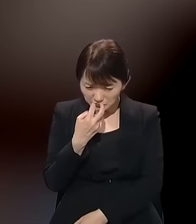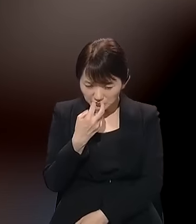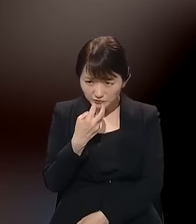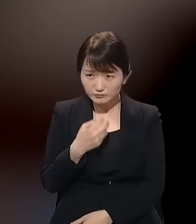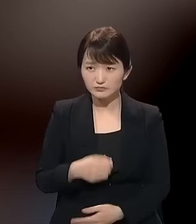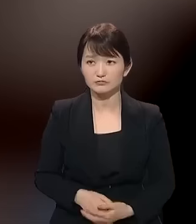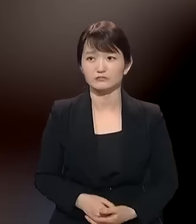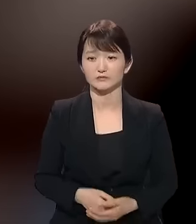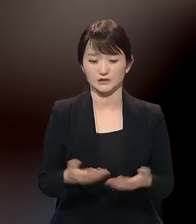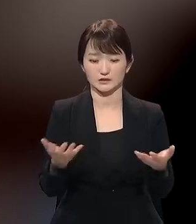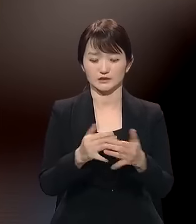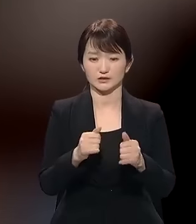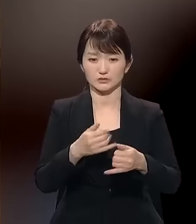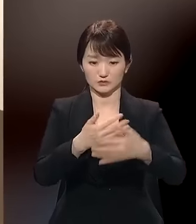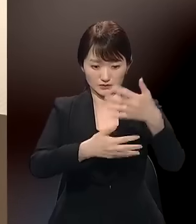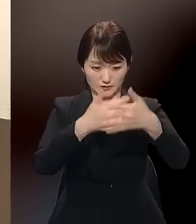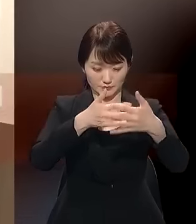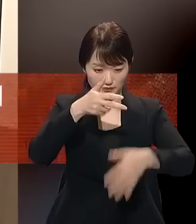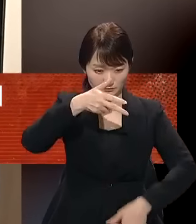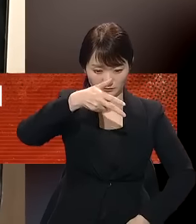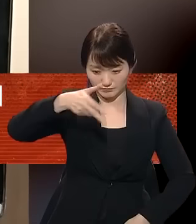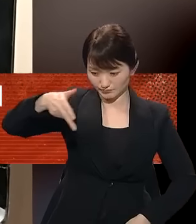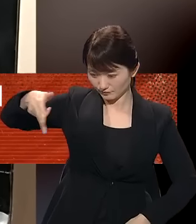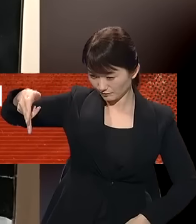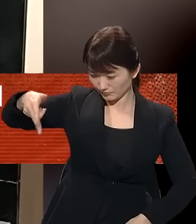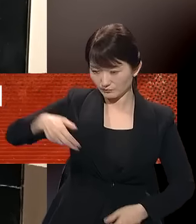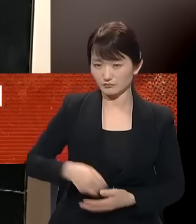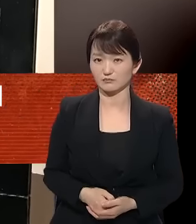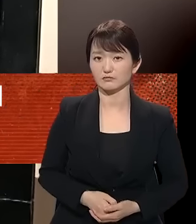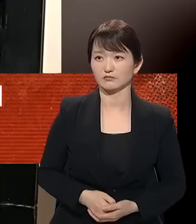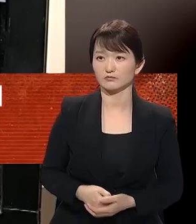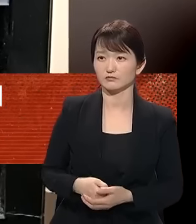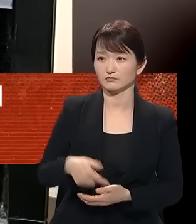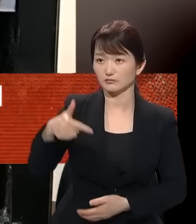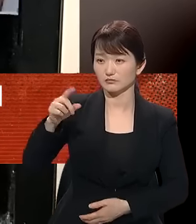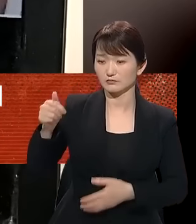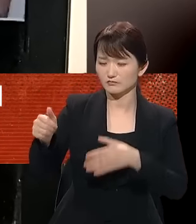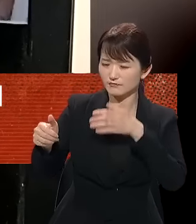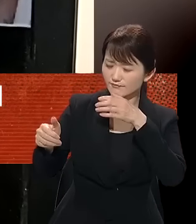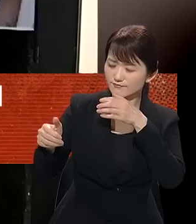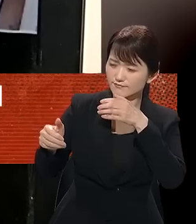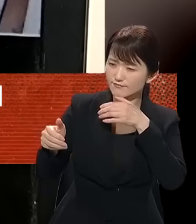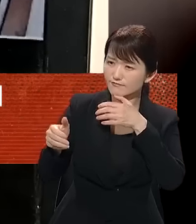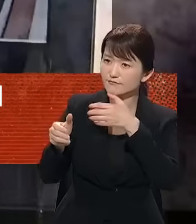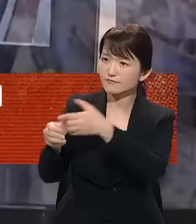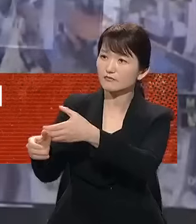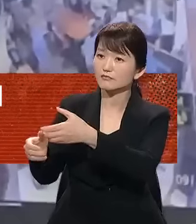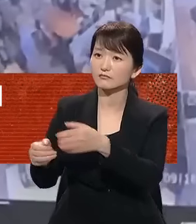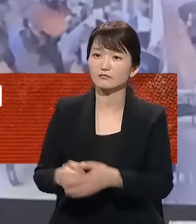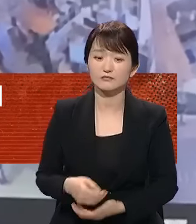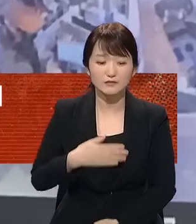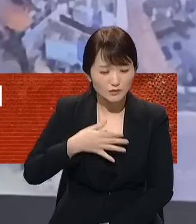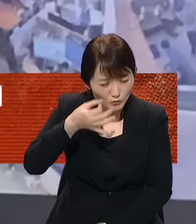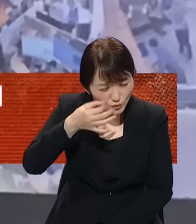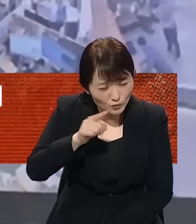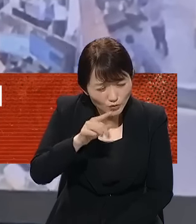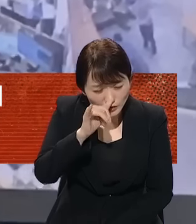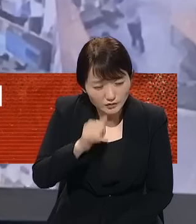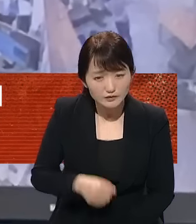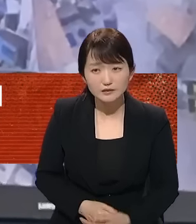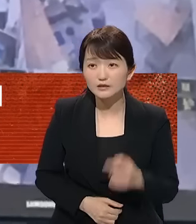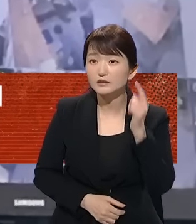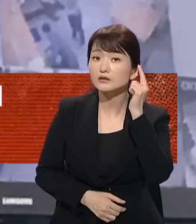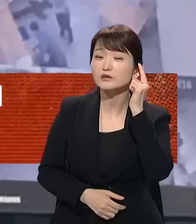설치가 됐다는 거예요. 그래서 강영욱 씨에게 항의를 했더니 내가 보면 뭘 얼마나 본다라고 그러냐면서 휴대전화를 딱 보여주는데 그때